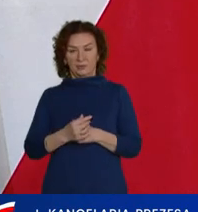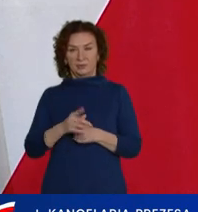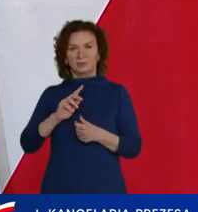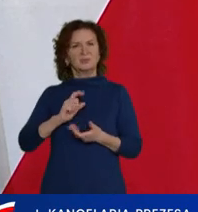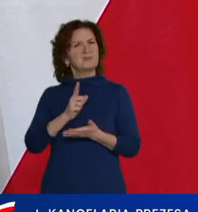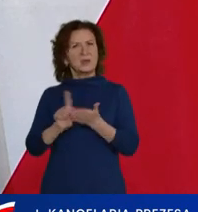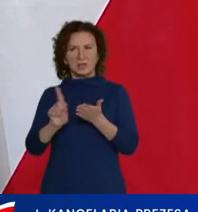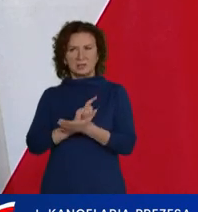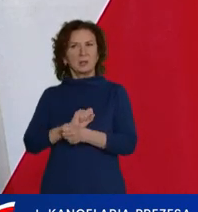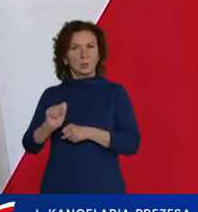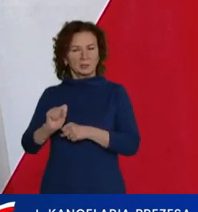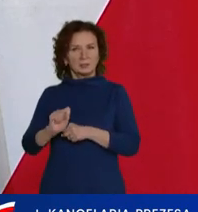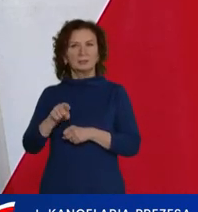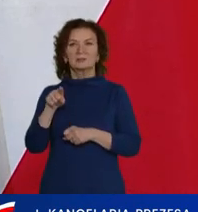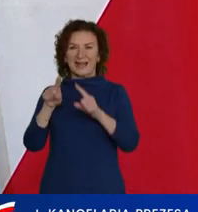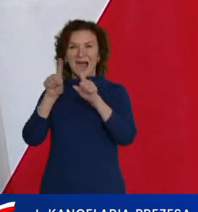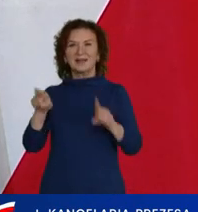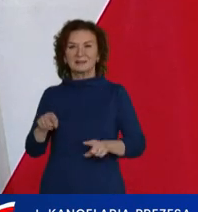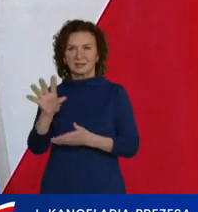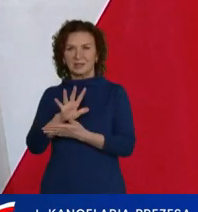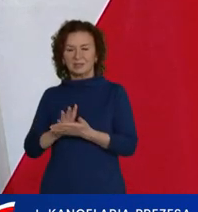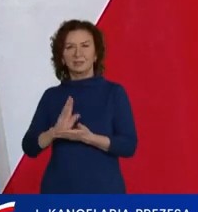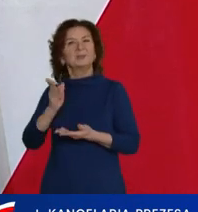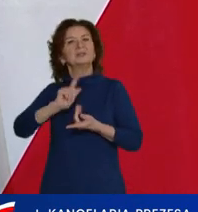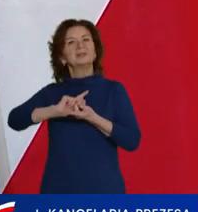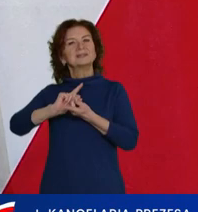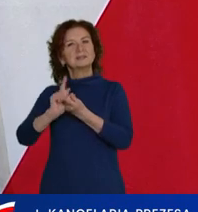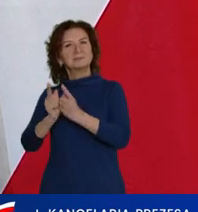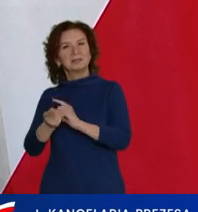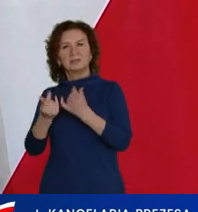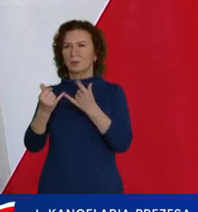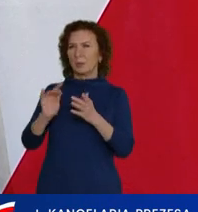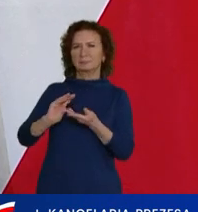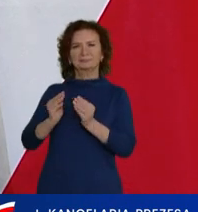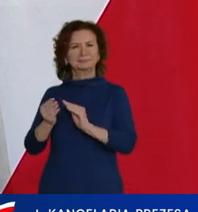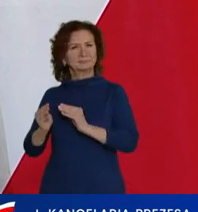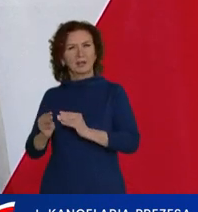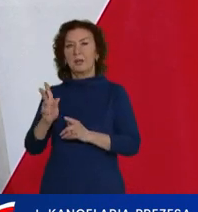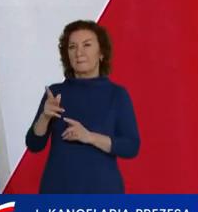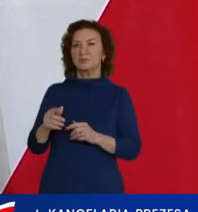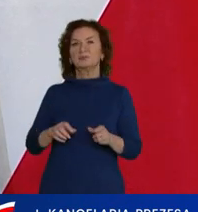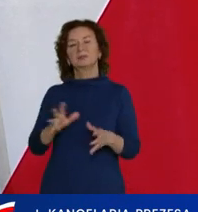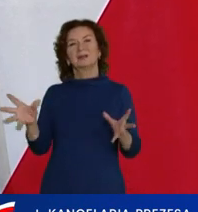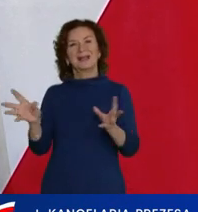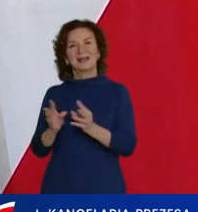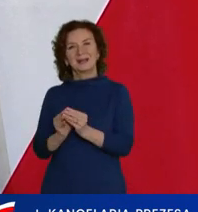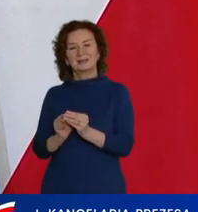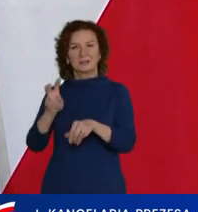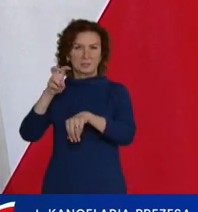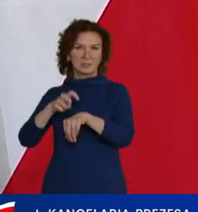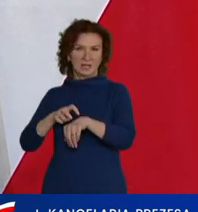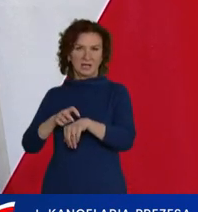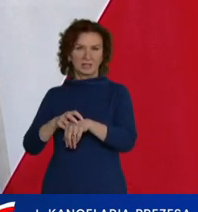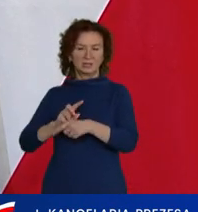jakieś ryzyka, to oczywiście ta ankieta będzie ewoluowała, będziemy razem ze środowiskiem